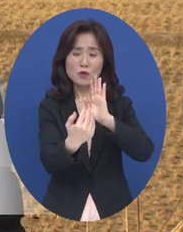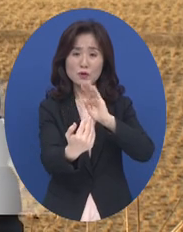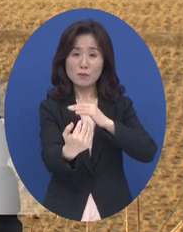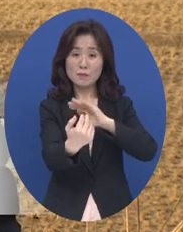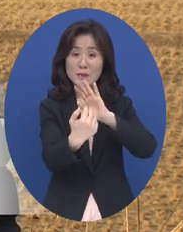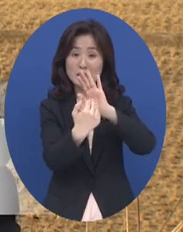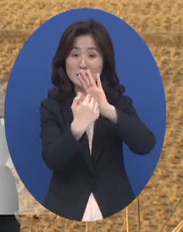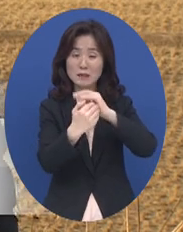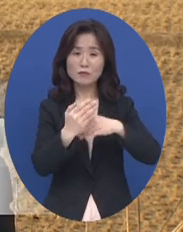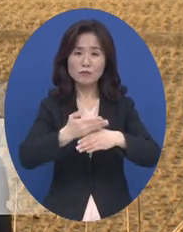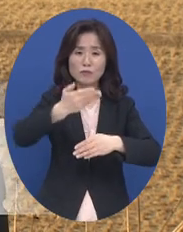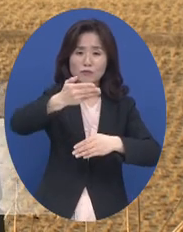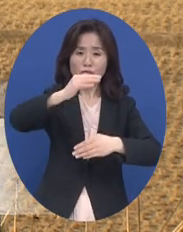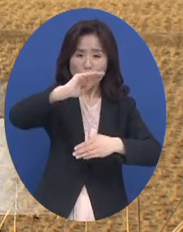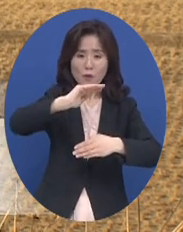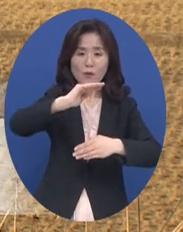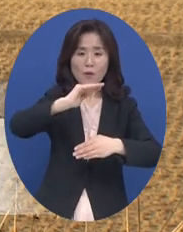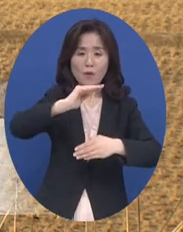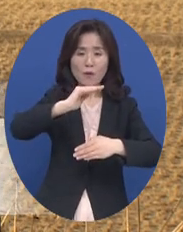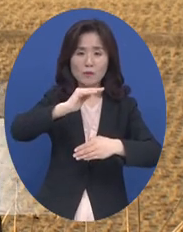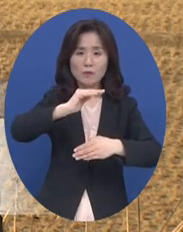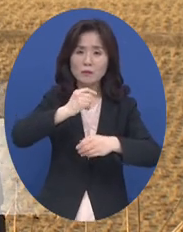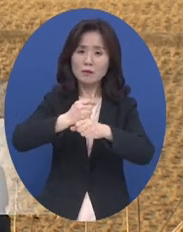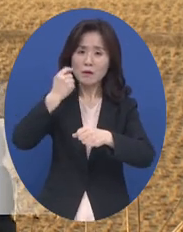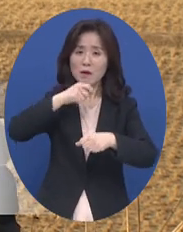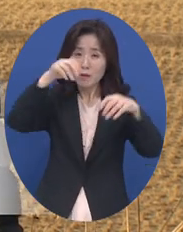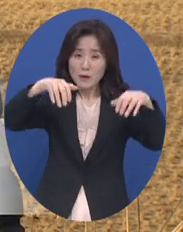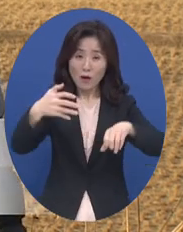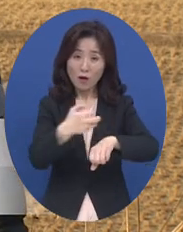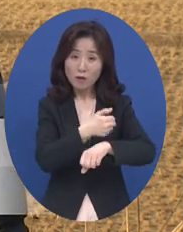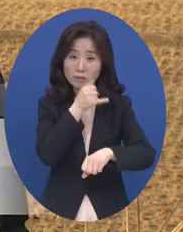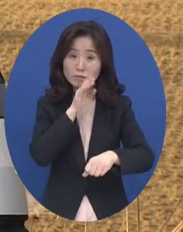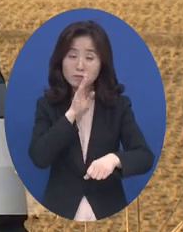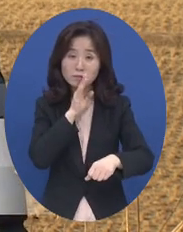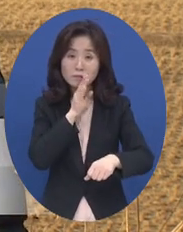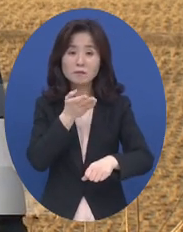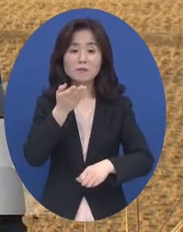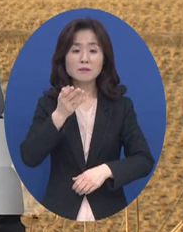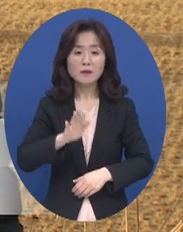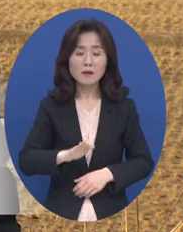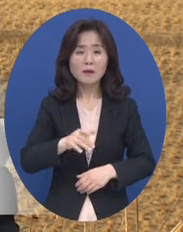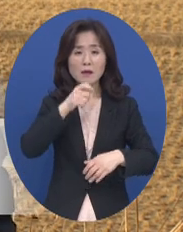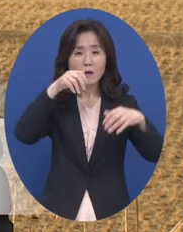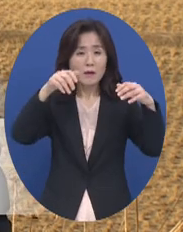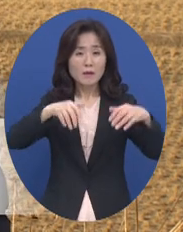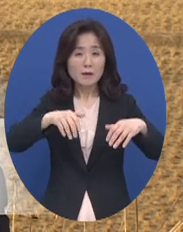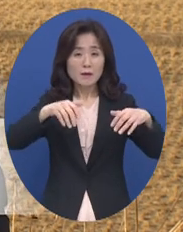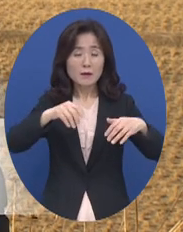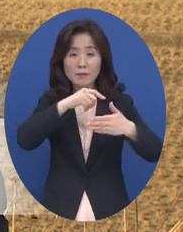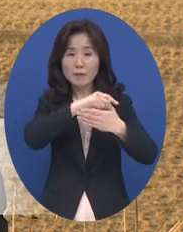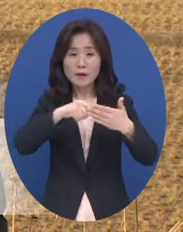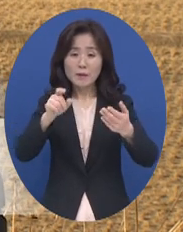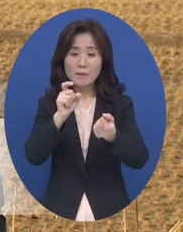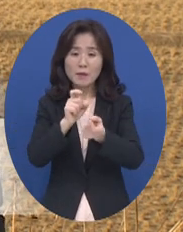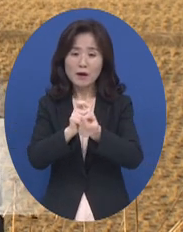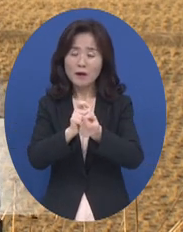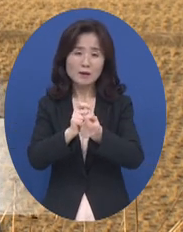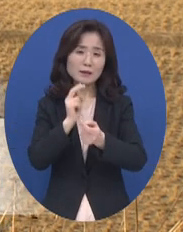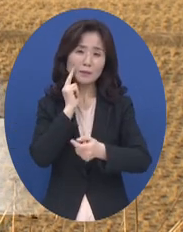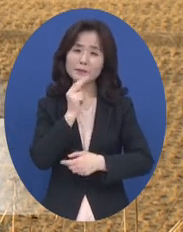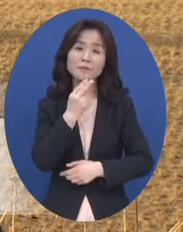높아지고 그런 건 지난해 는 지난해 도비가 상당히 많이 받죠 근데 그렇게 크게 뭐